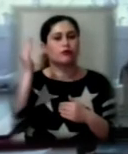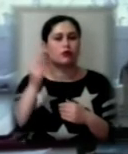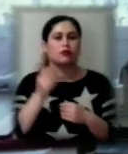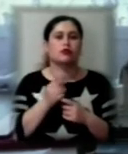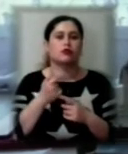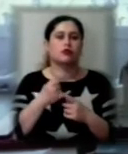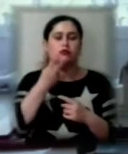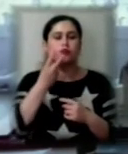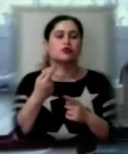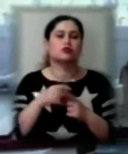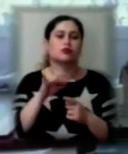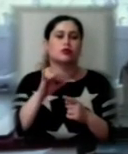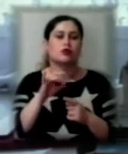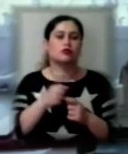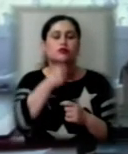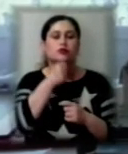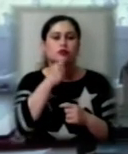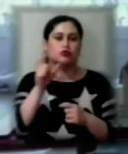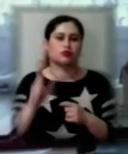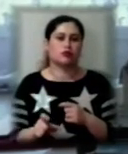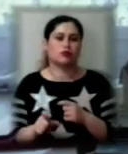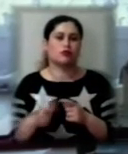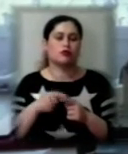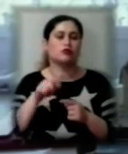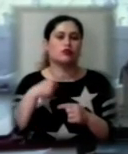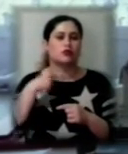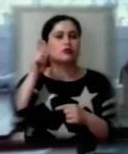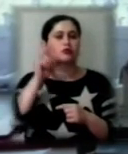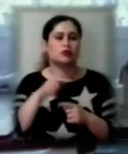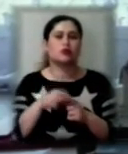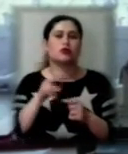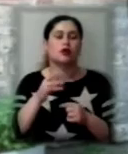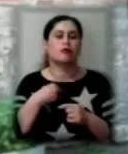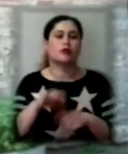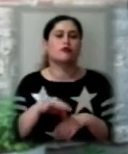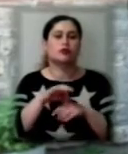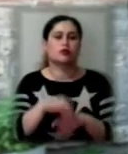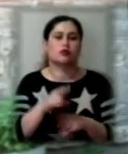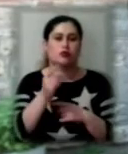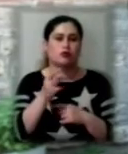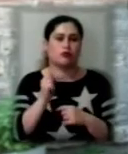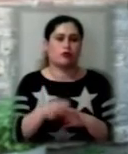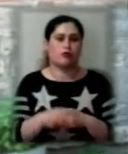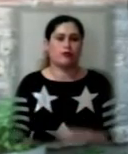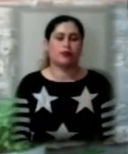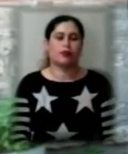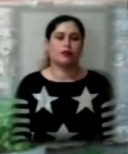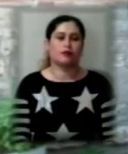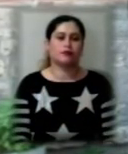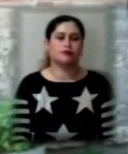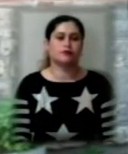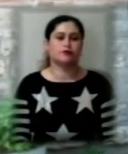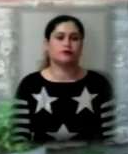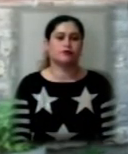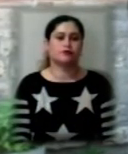дивлюся діагноз дорослої людини. Тоді я знаю, як мені вести цю дитину. Наталія Тимофієва, Владислав Купрієв.